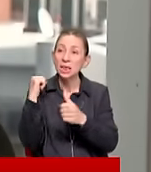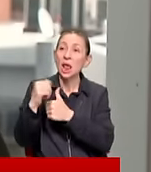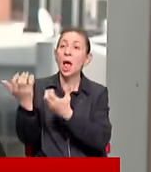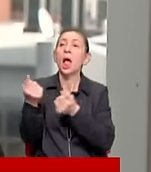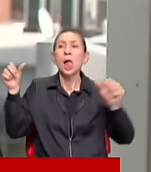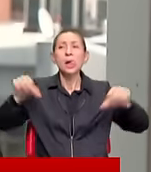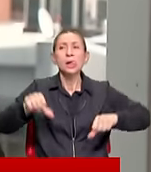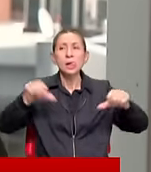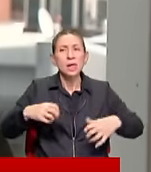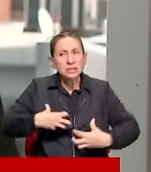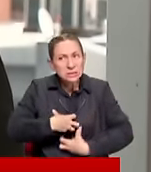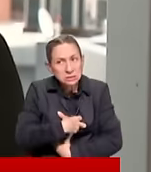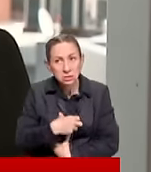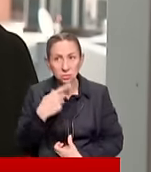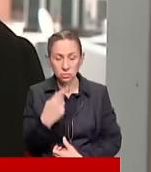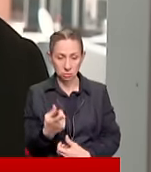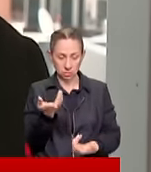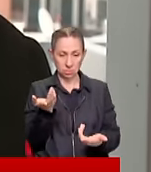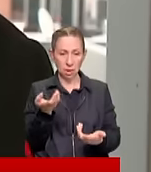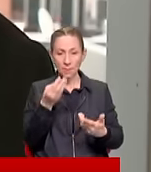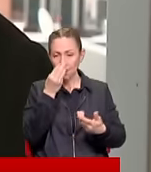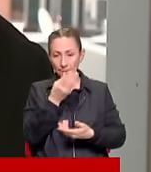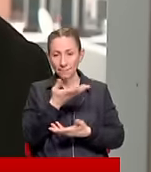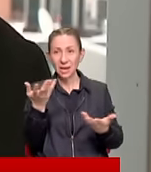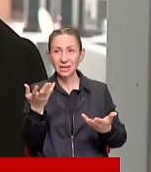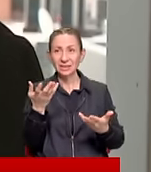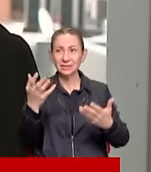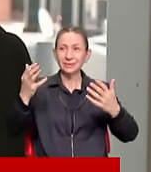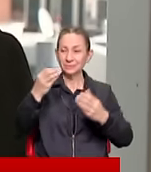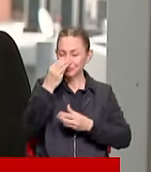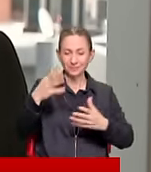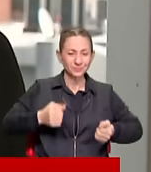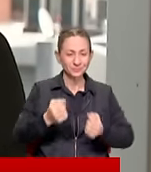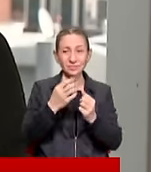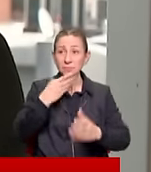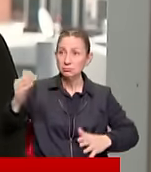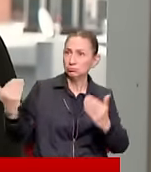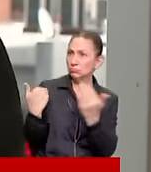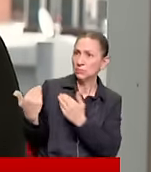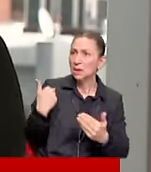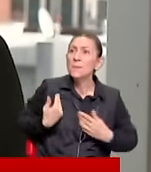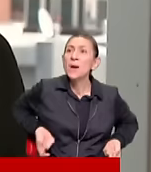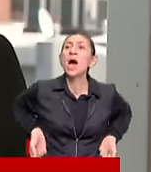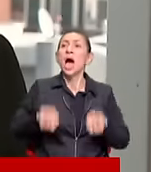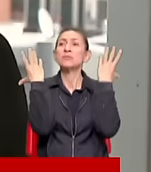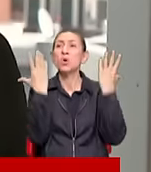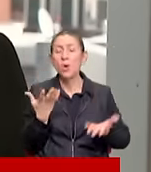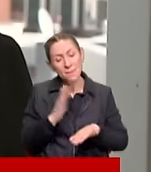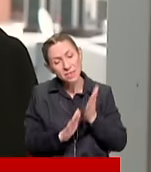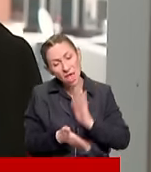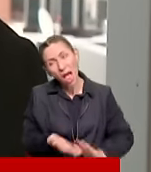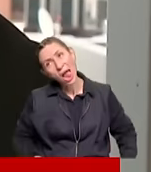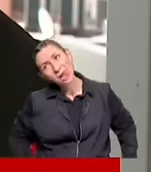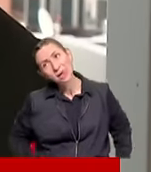koyamıyoruz derdindeydiler. Parklarda yakalayan bizi emekliler biz geçinemiyoruz artık o hale